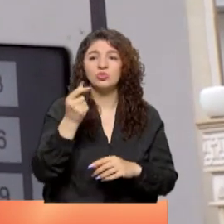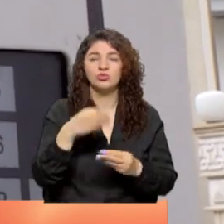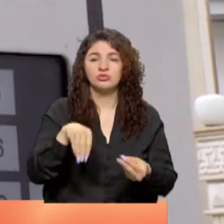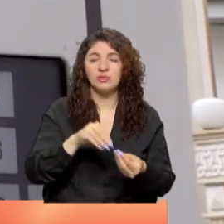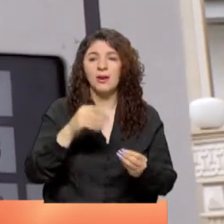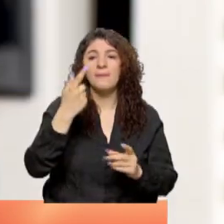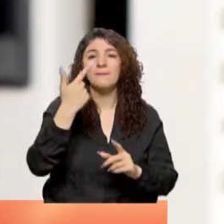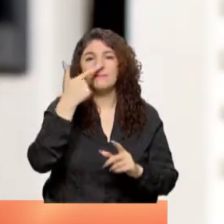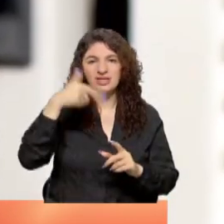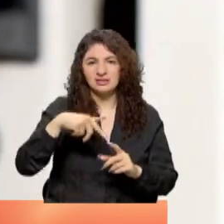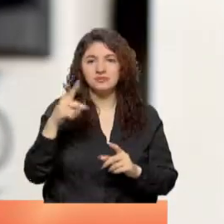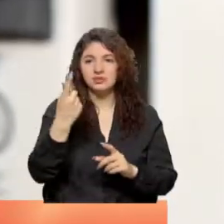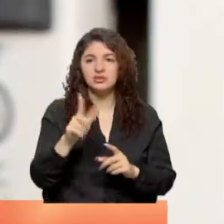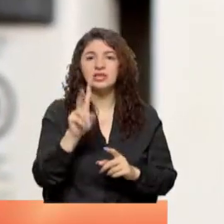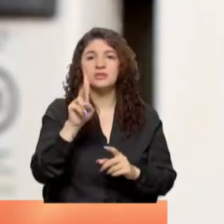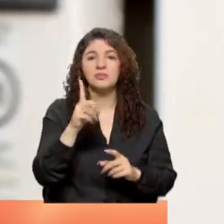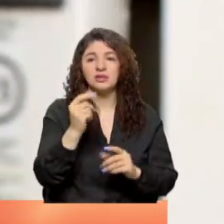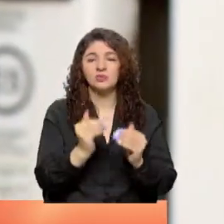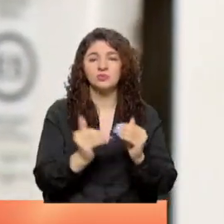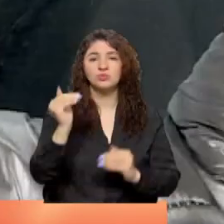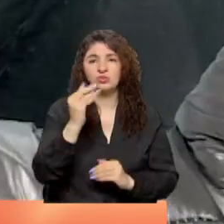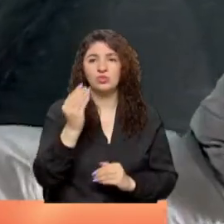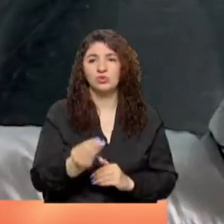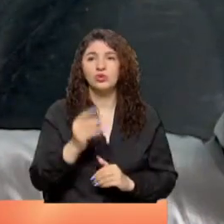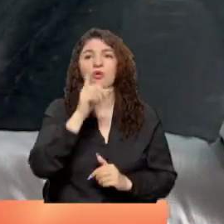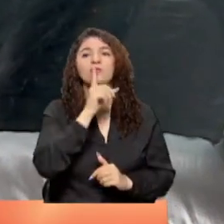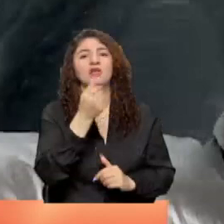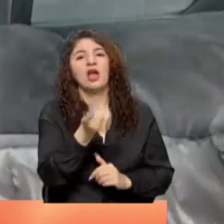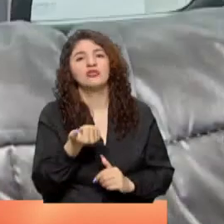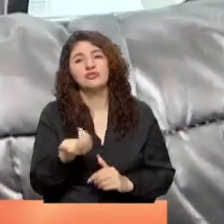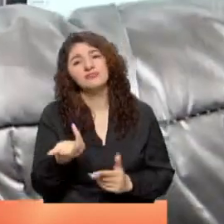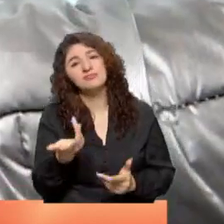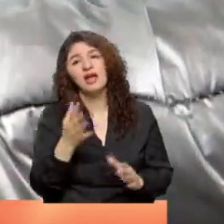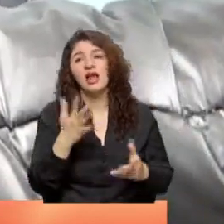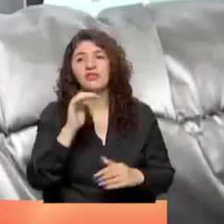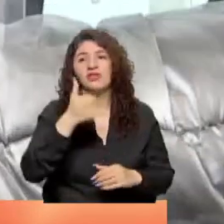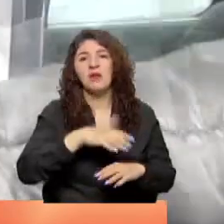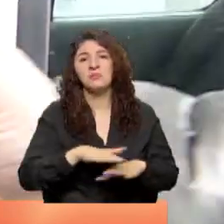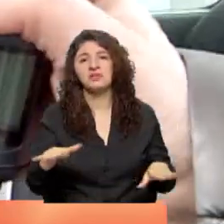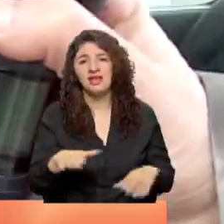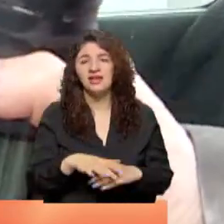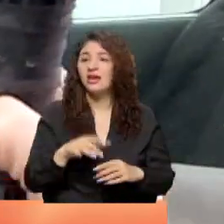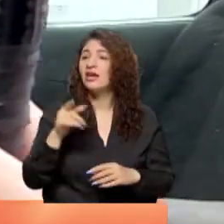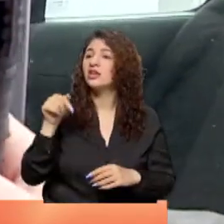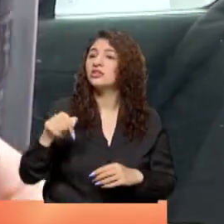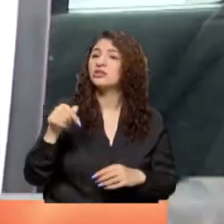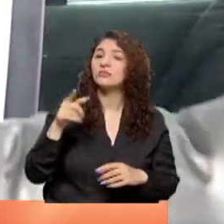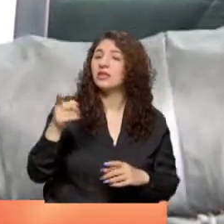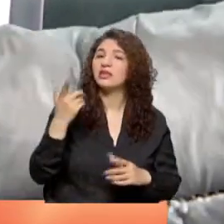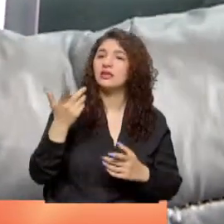zamlandı Benzinin litresi 21 liranın üzerine çıktı 100 liralık alacağız herhalde yarın biter